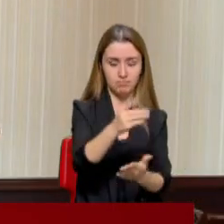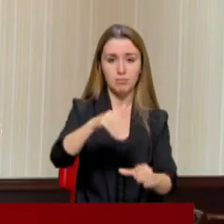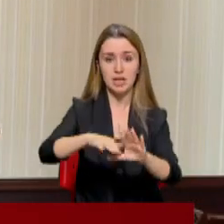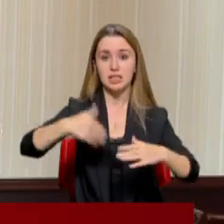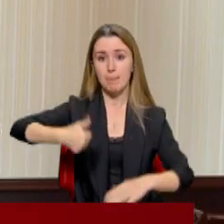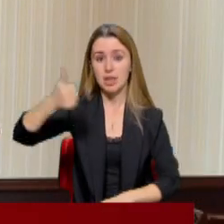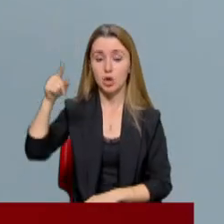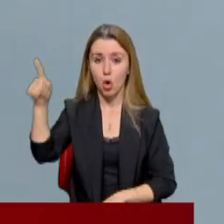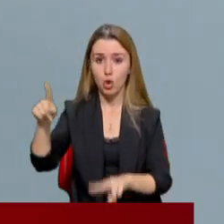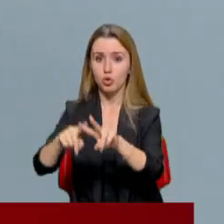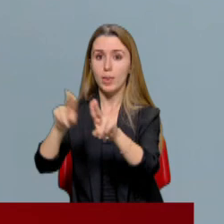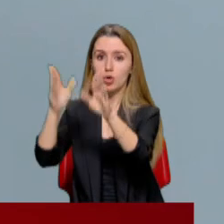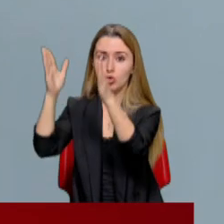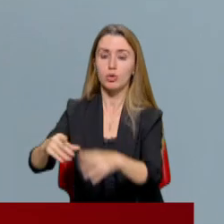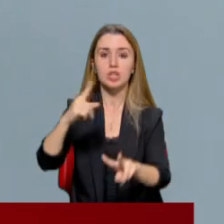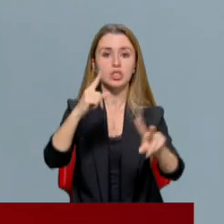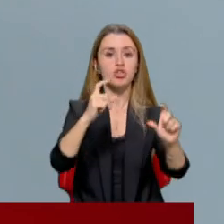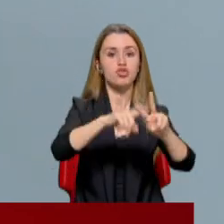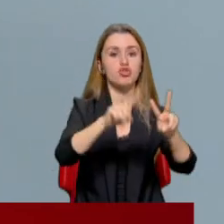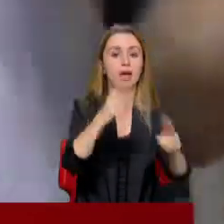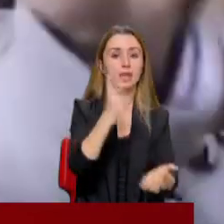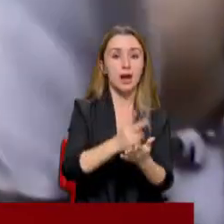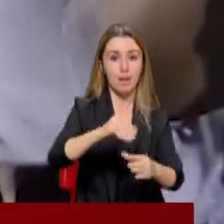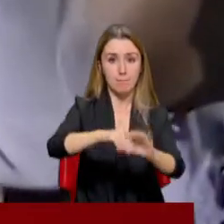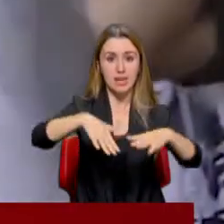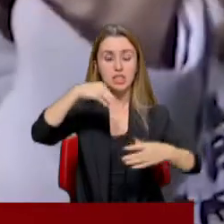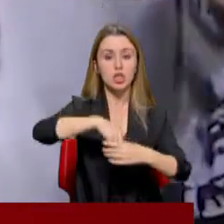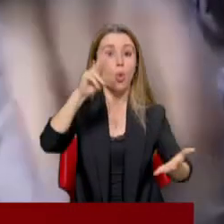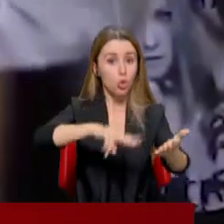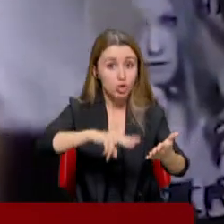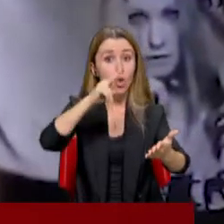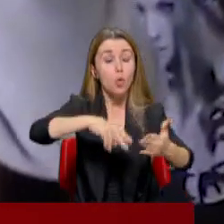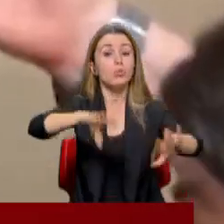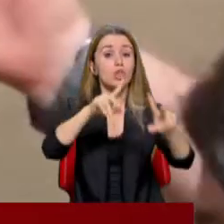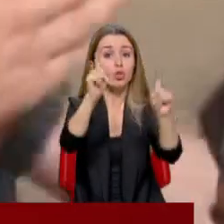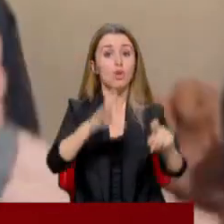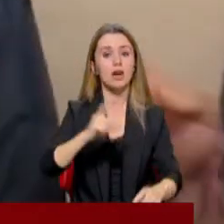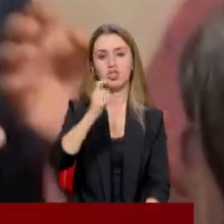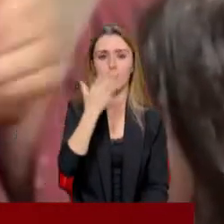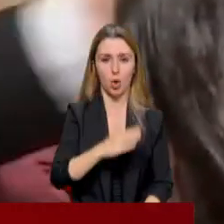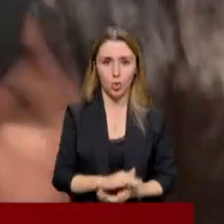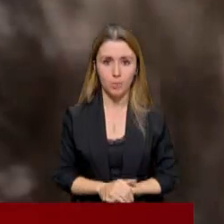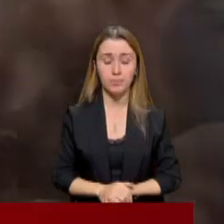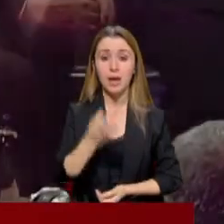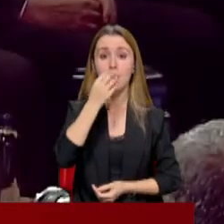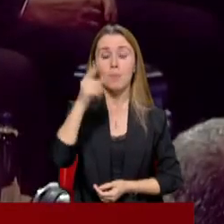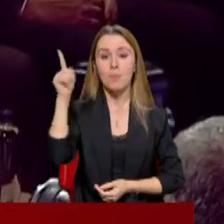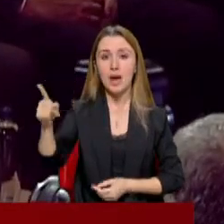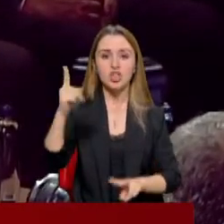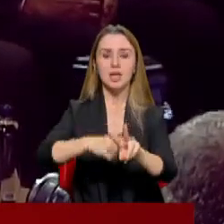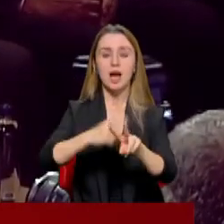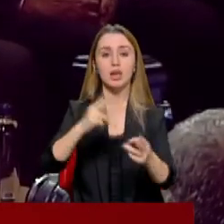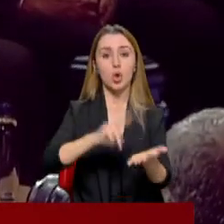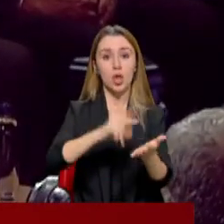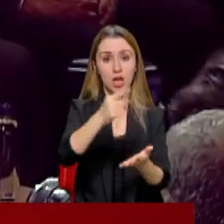başkanı nuğman Kurtulmuş Can Atalay kararının meclis genel kurulunda okutulup okutulmaya sorusunu yanıtsız bıraktı Bahçeli Yargıtay